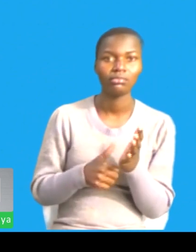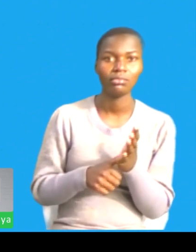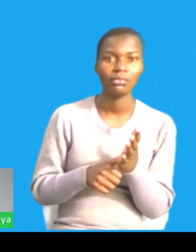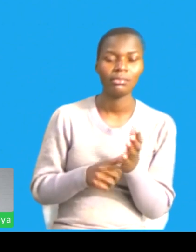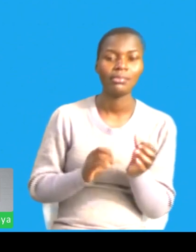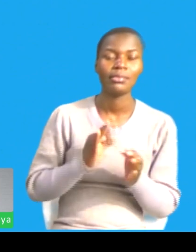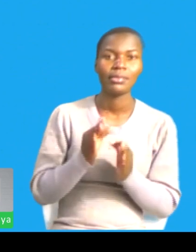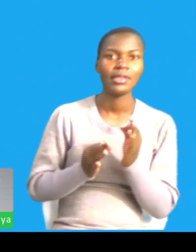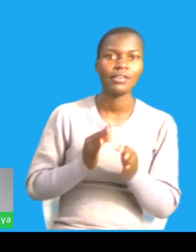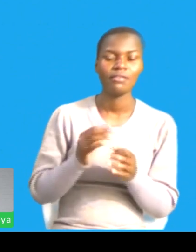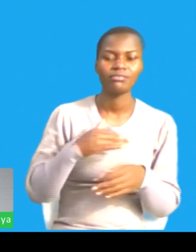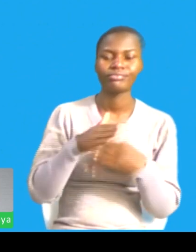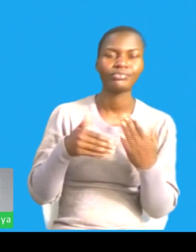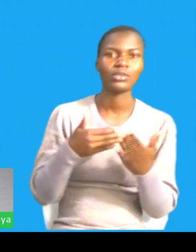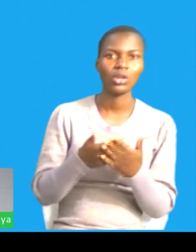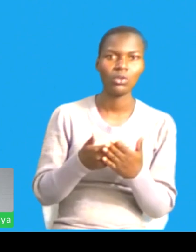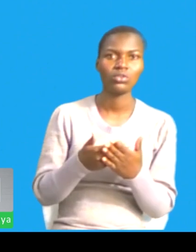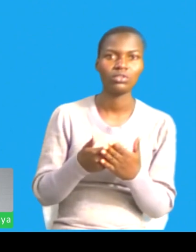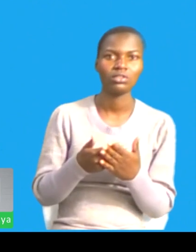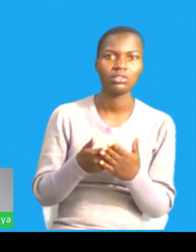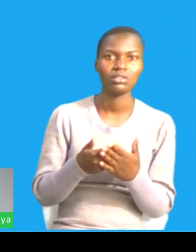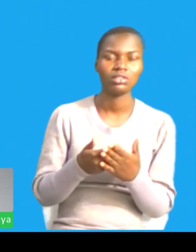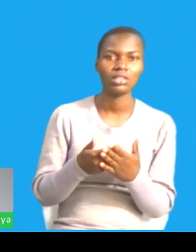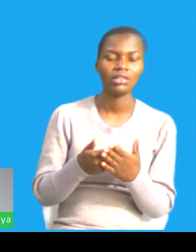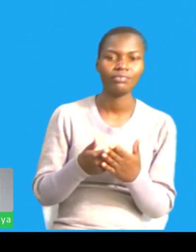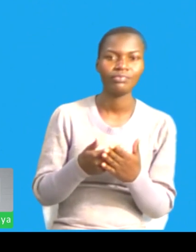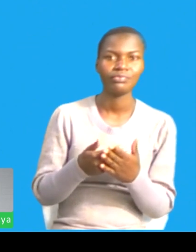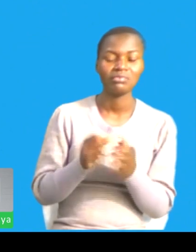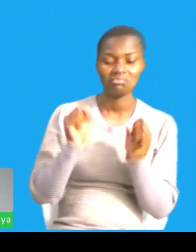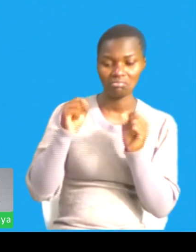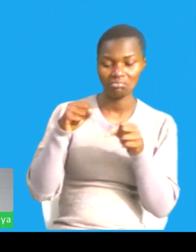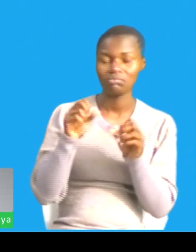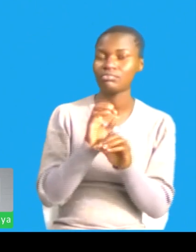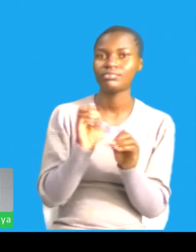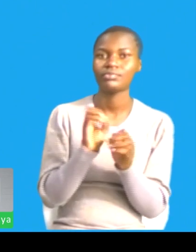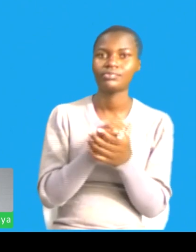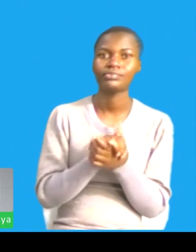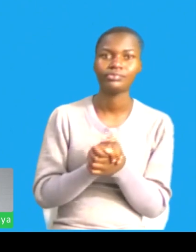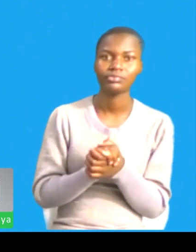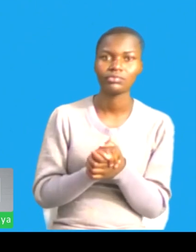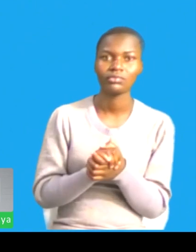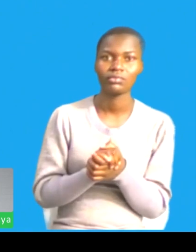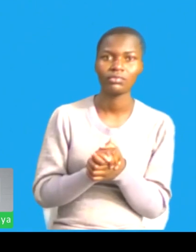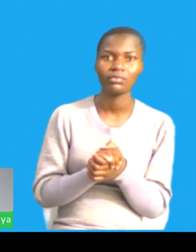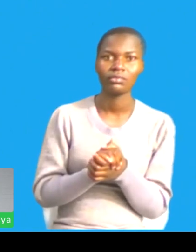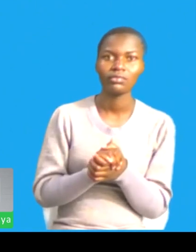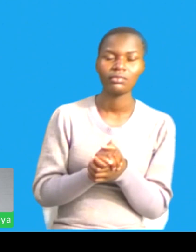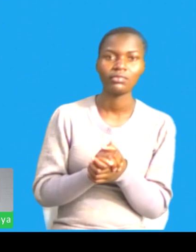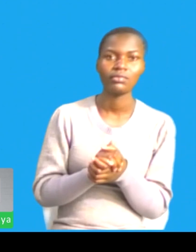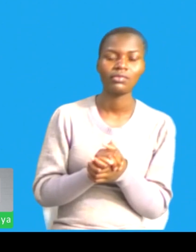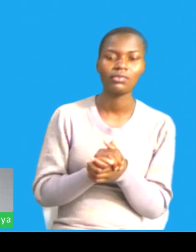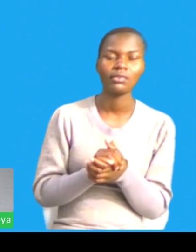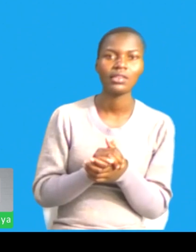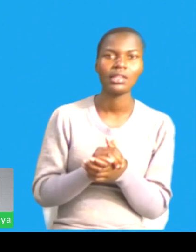a hard stand. Unajua ukichukua hard stand na mimi nichukue hard stand, inakuwa sasa kila mtu amedig in, sasa vita imeanza. Wajakoya was in that